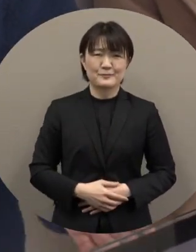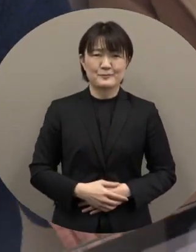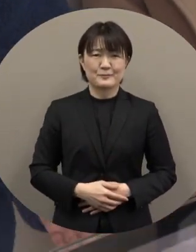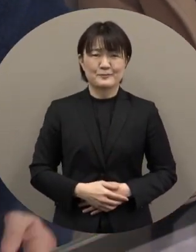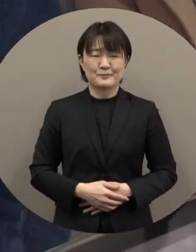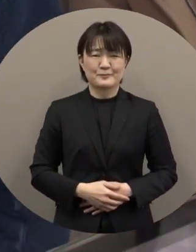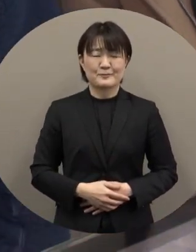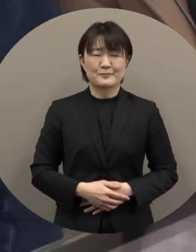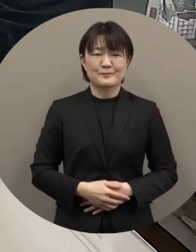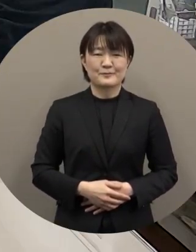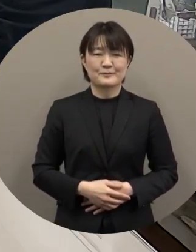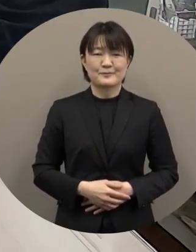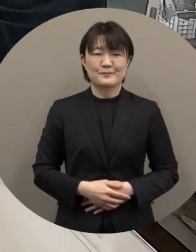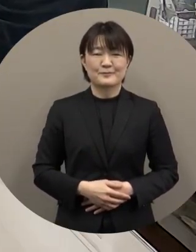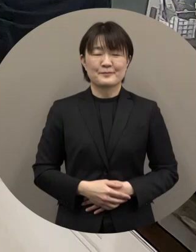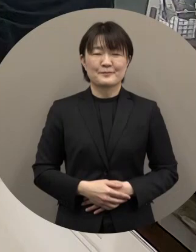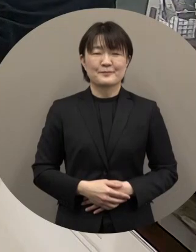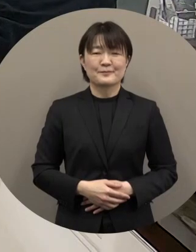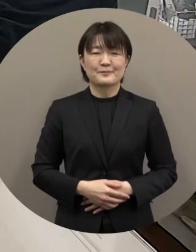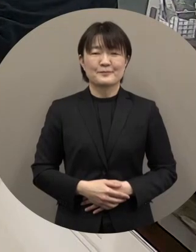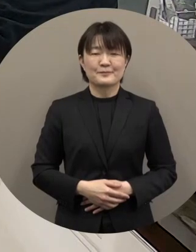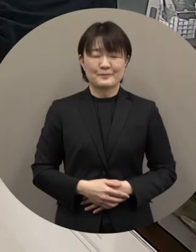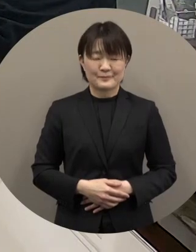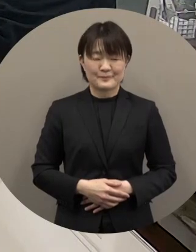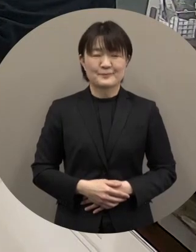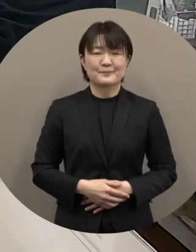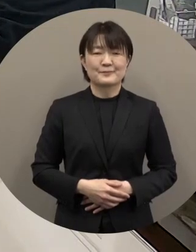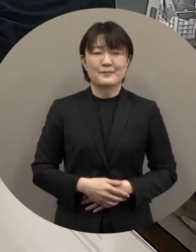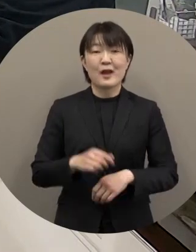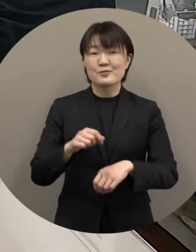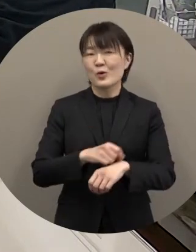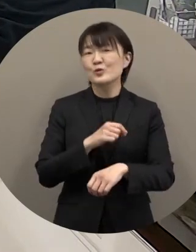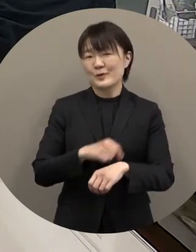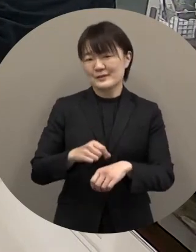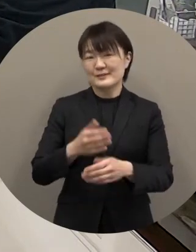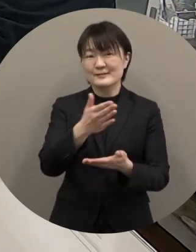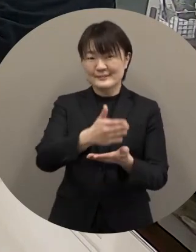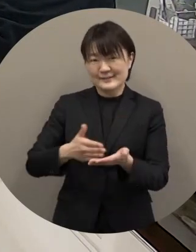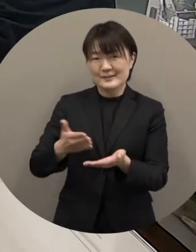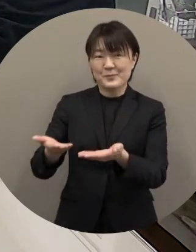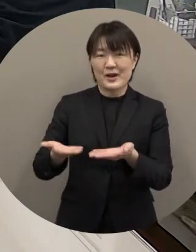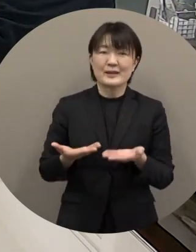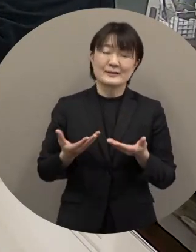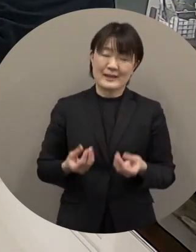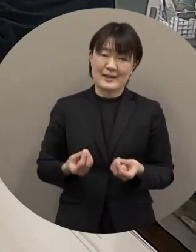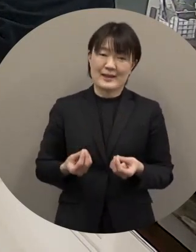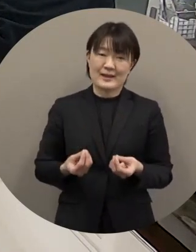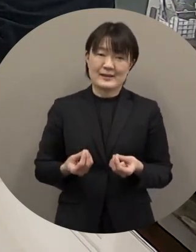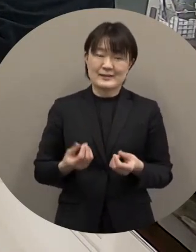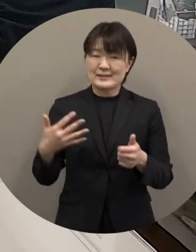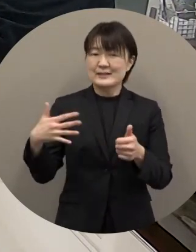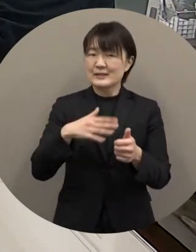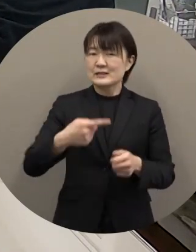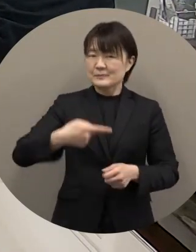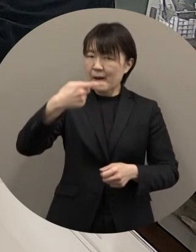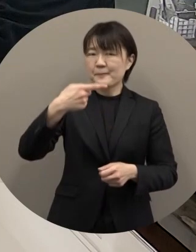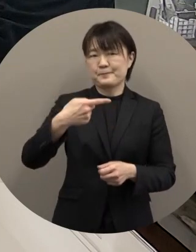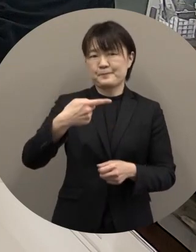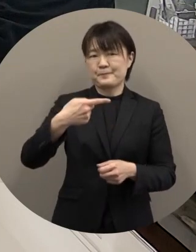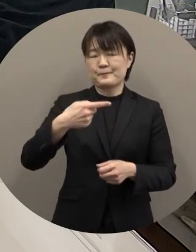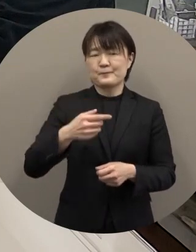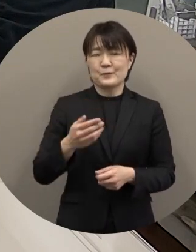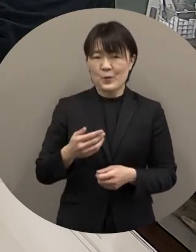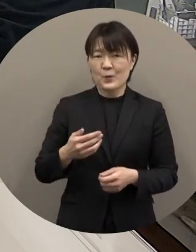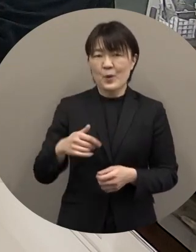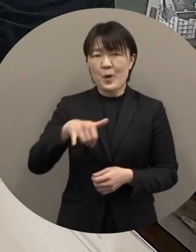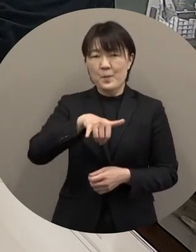っていっぱいあるんだもん。 ということで特別にカットしてもらった人気ナンバーワンのベイクドチーズケーキをいただ